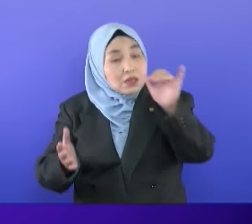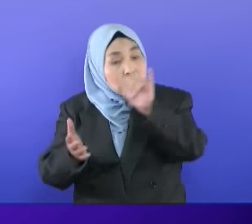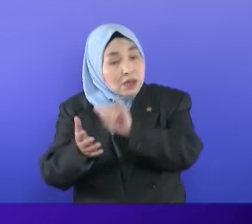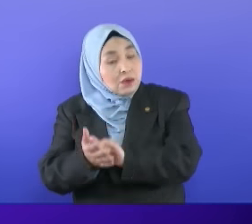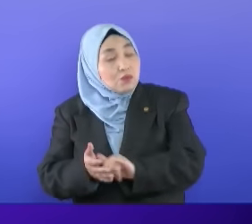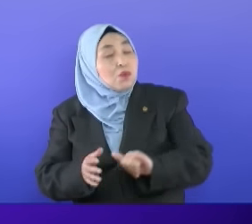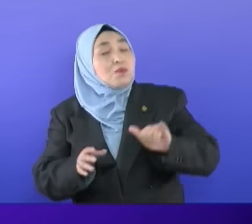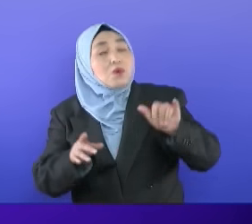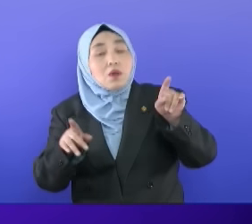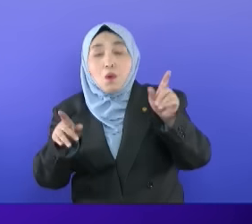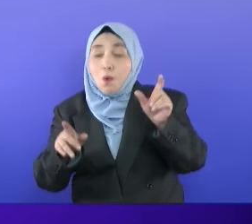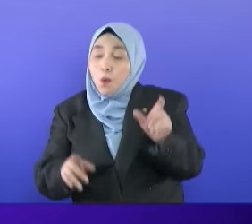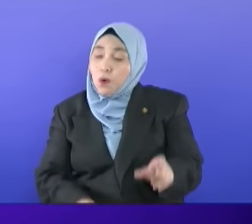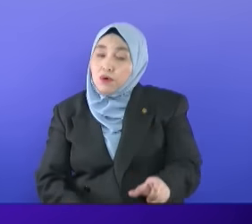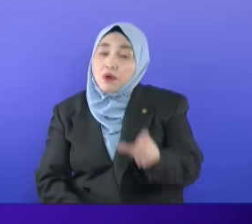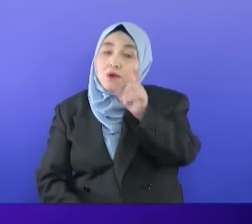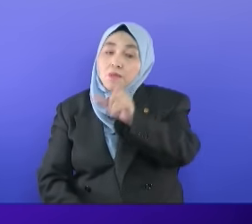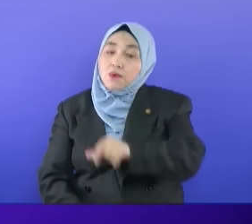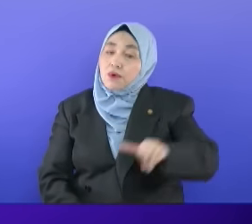Mi